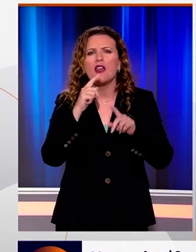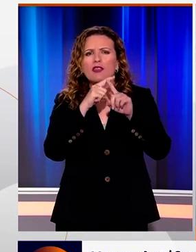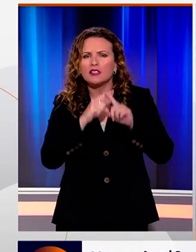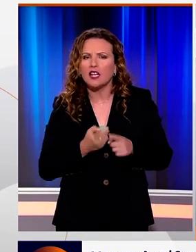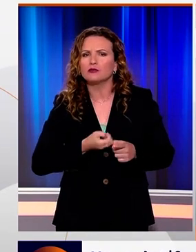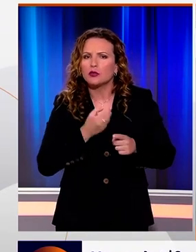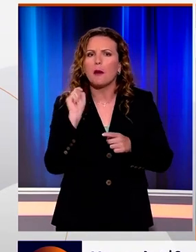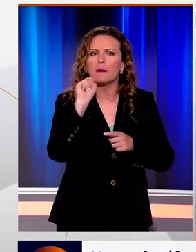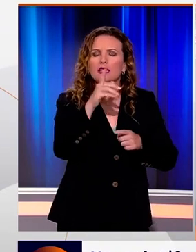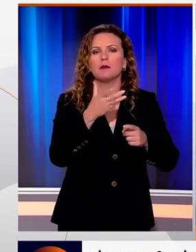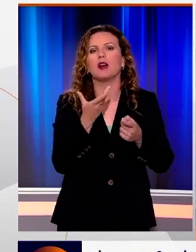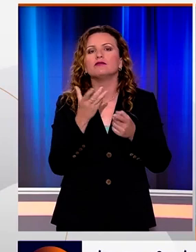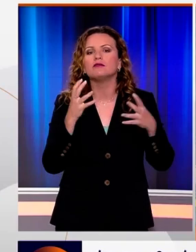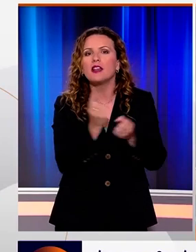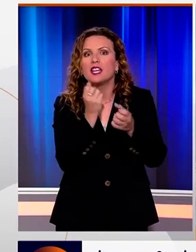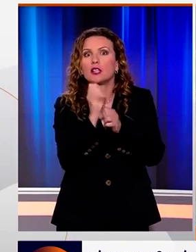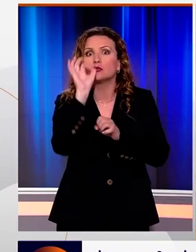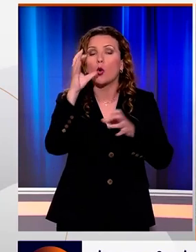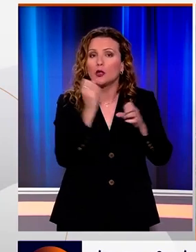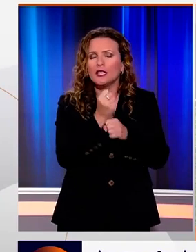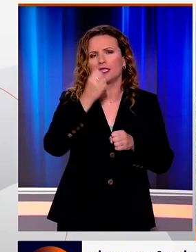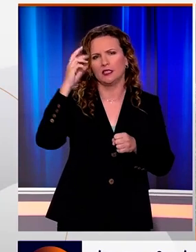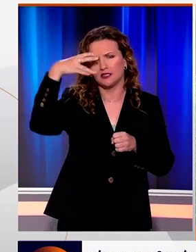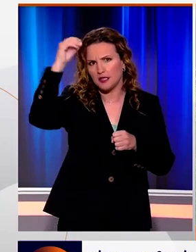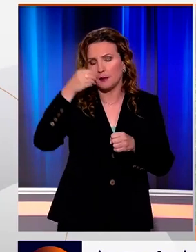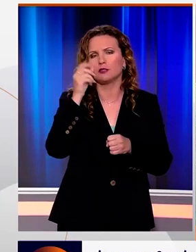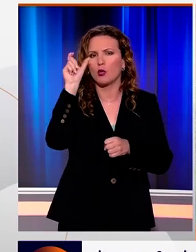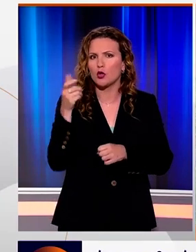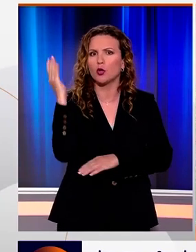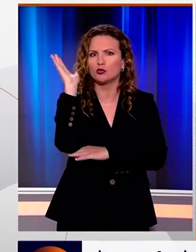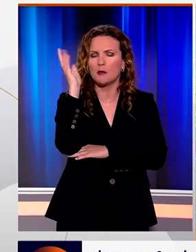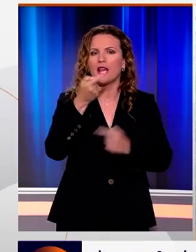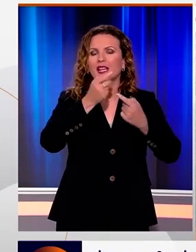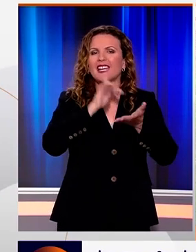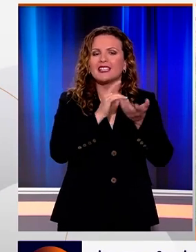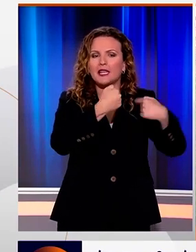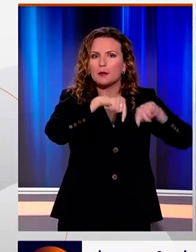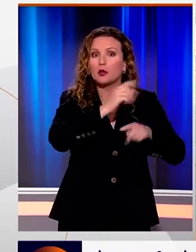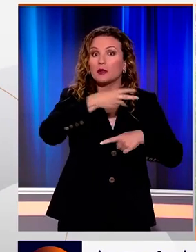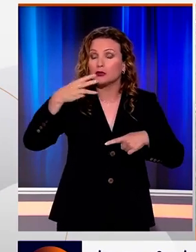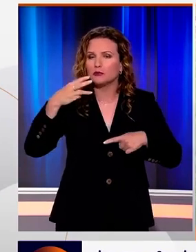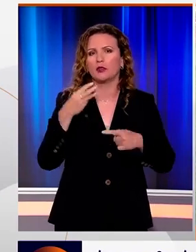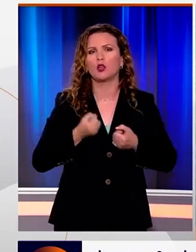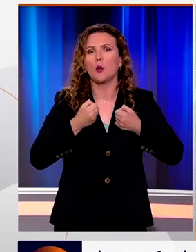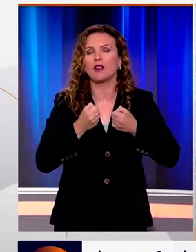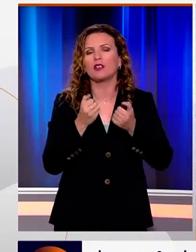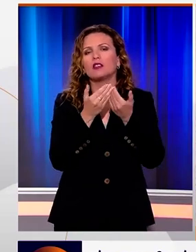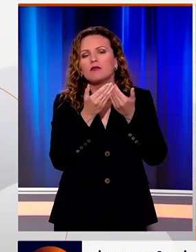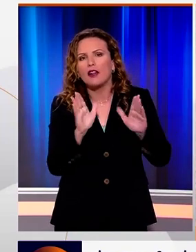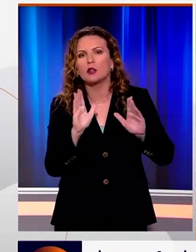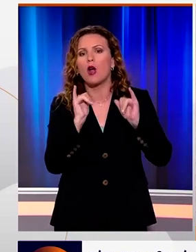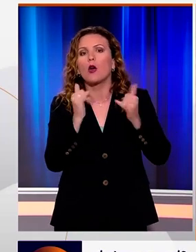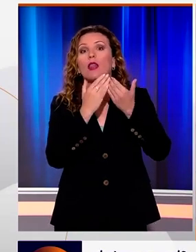έστειλε ο Αλέξης Τσίπρας για νίκη στις εθνικές εκλογές, μιλώντας στην Κεντρική Επιτροπή του ΣΥΡΙΖΑ. Το παιχνίδι είναι ανοιχτό, υποστήριξε ο Πρωθυπουργός,